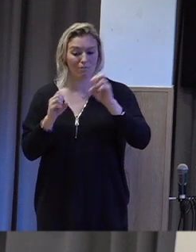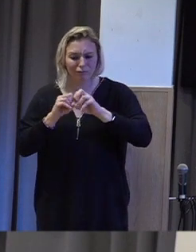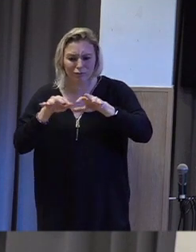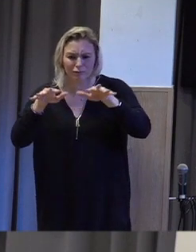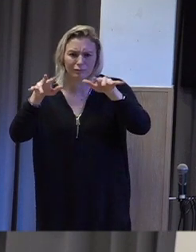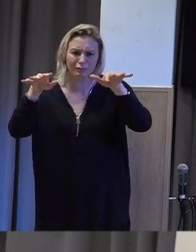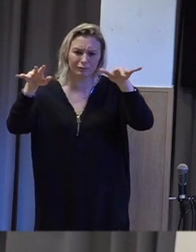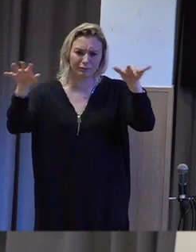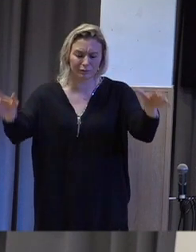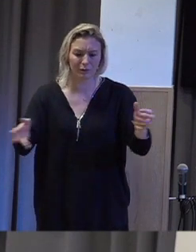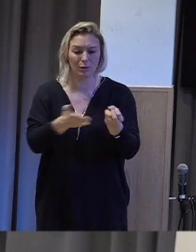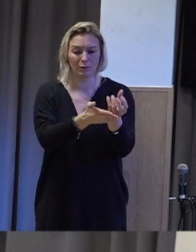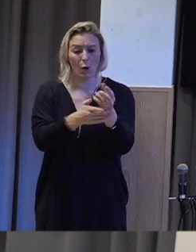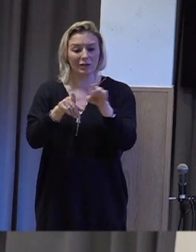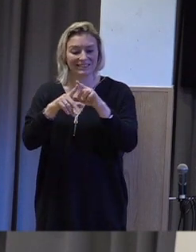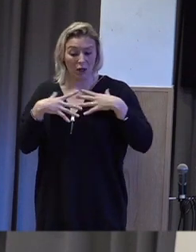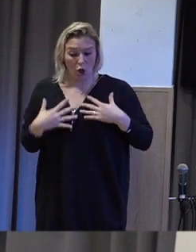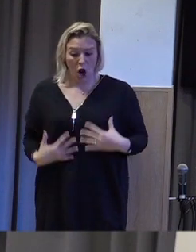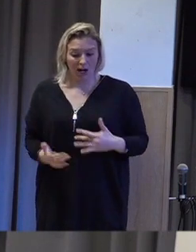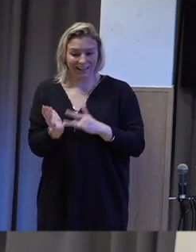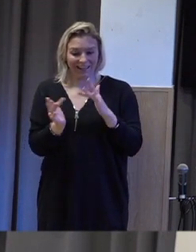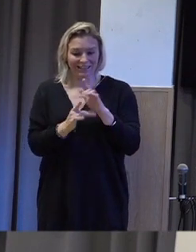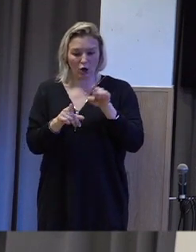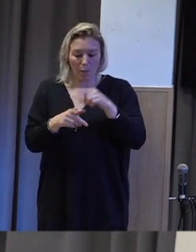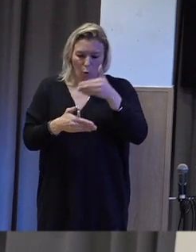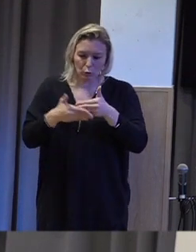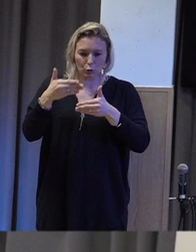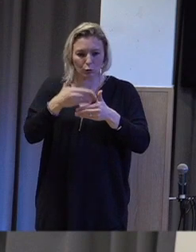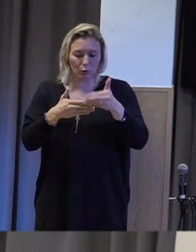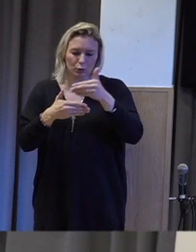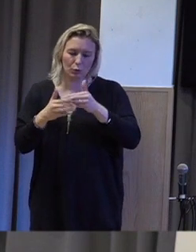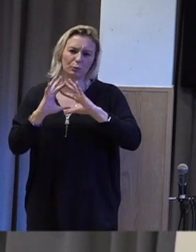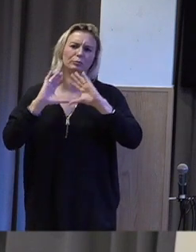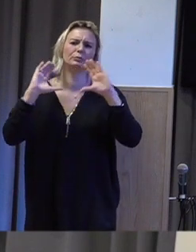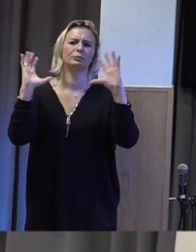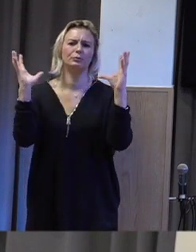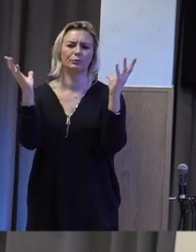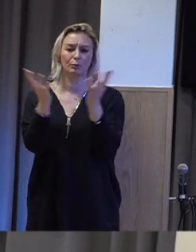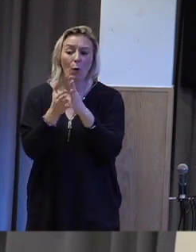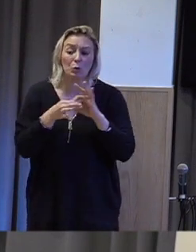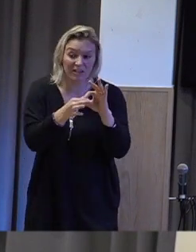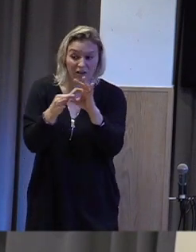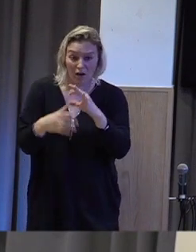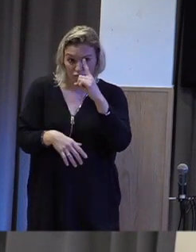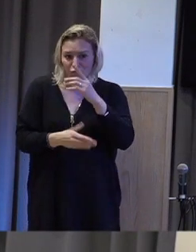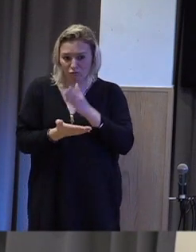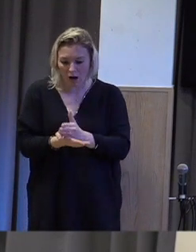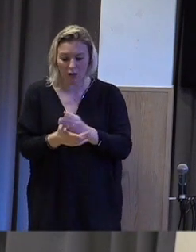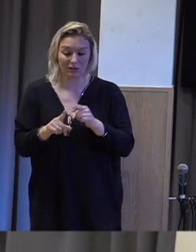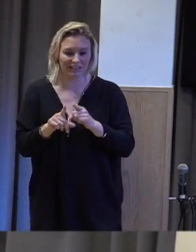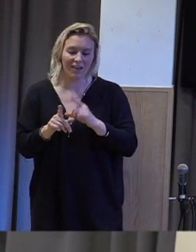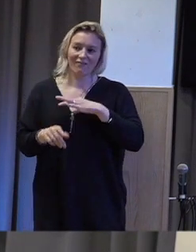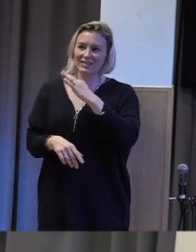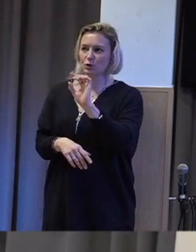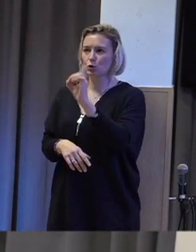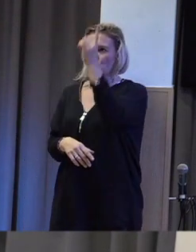l'édification du corps de Christ, jusqu'à ce que nous soyons tous parvenus à l'unité de la foi et de la connaissance du Fils de Dieu, à